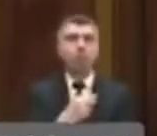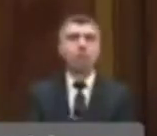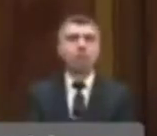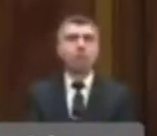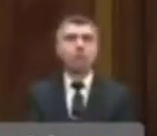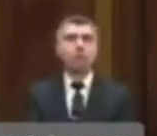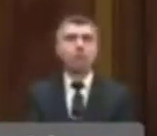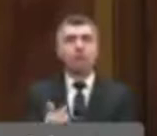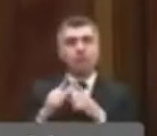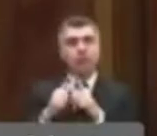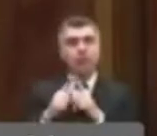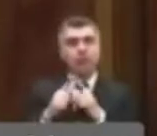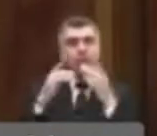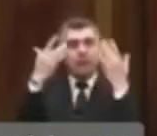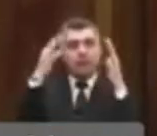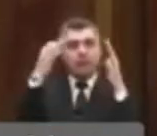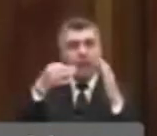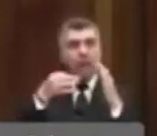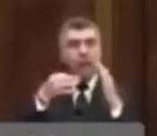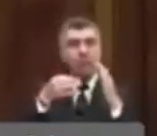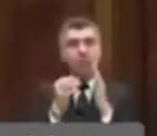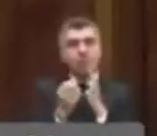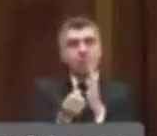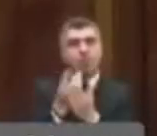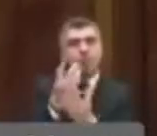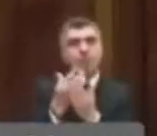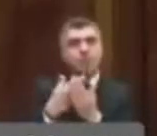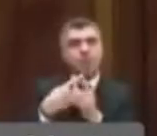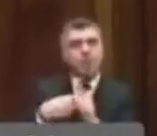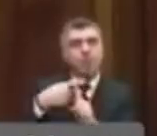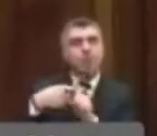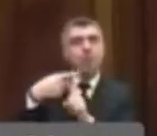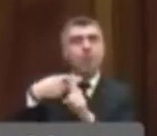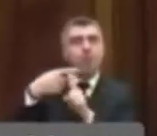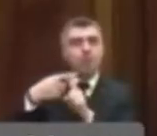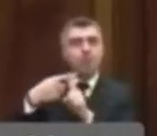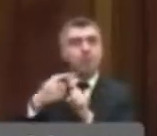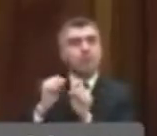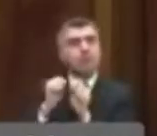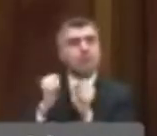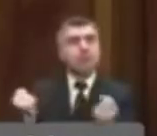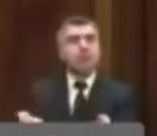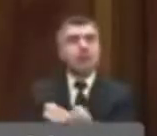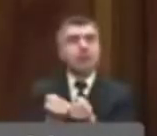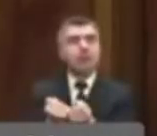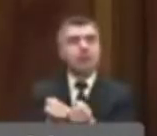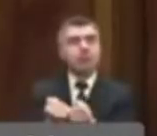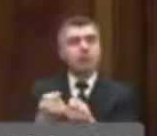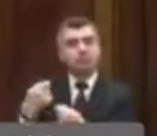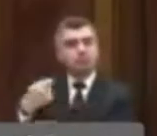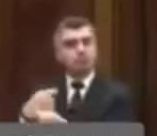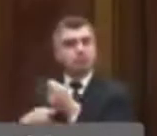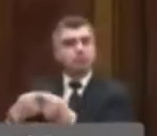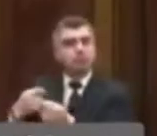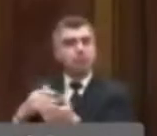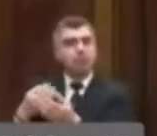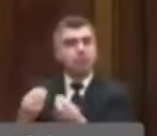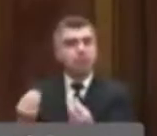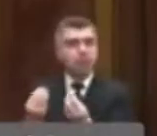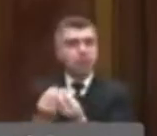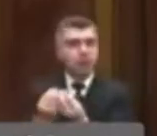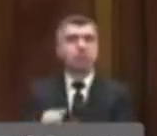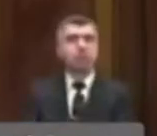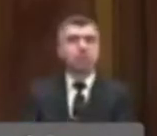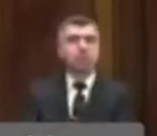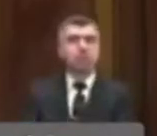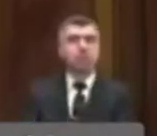تصبح الثقافه رافعه حقيقيه لتحقيق التنميه الاقتصاديه. وهذا الشيء ما يمكنش